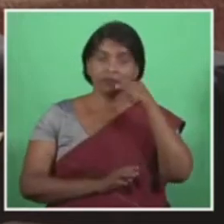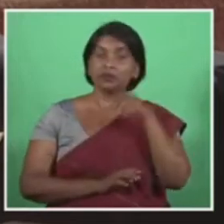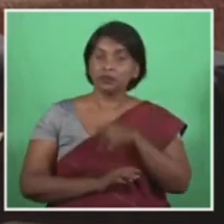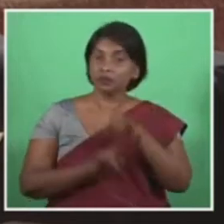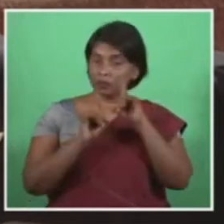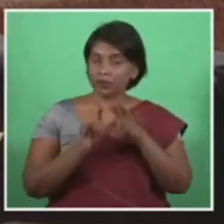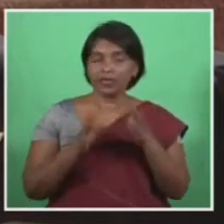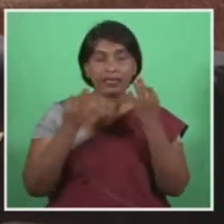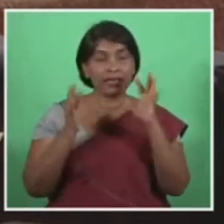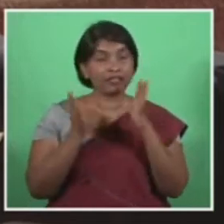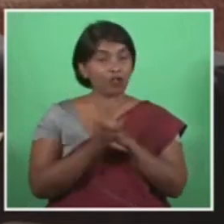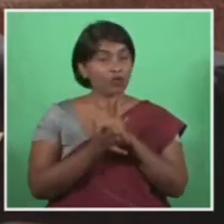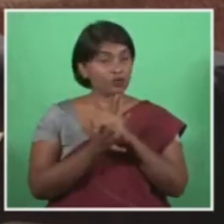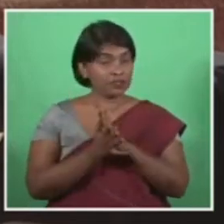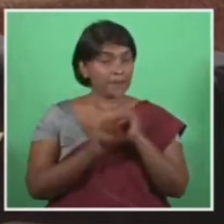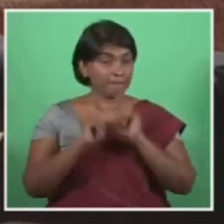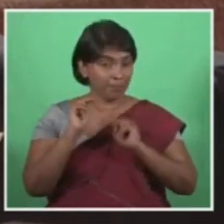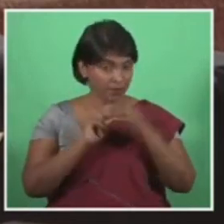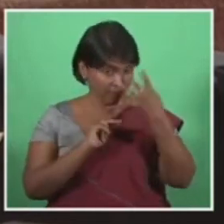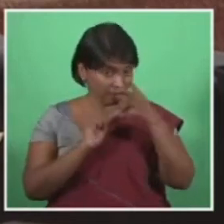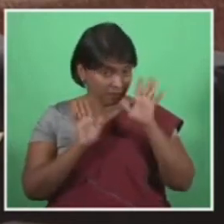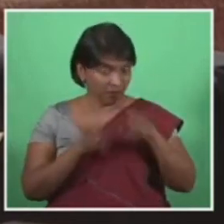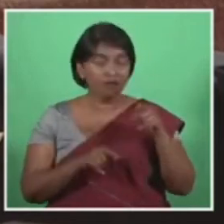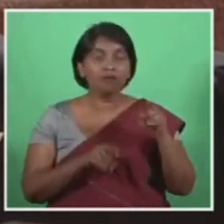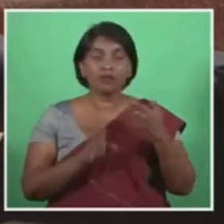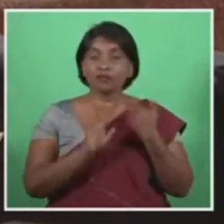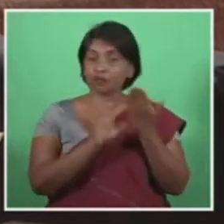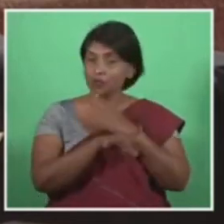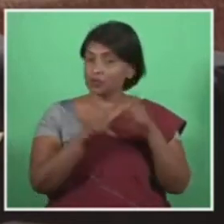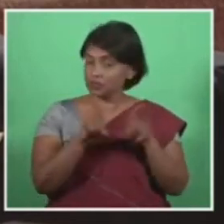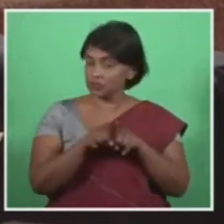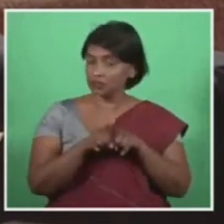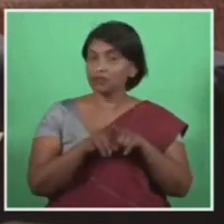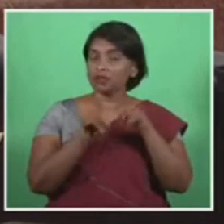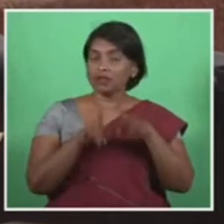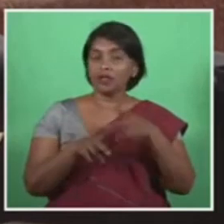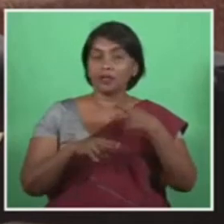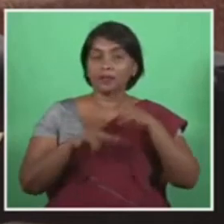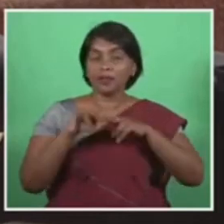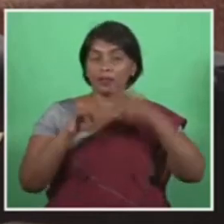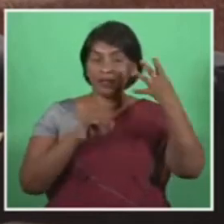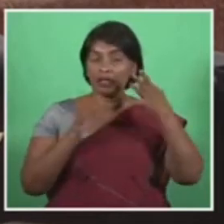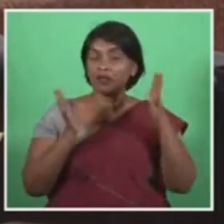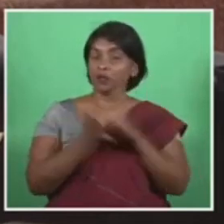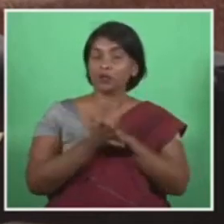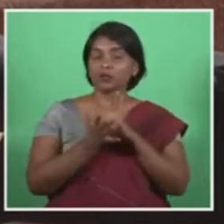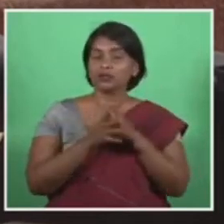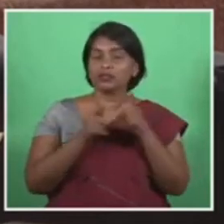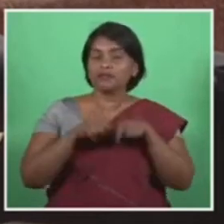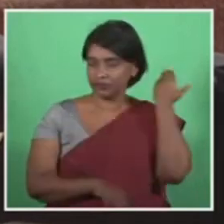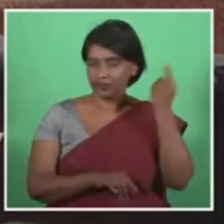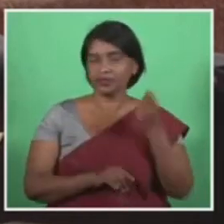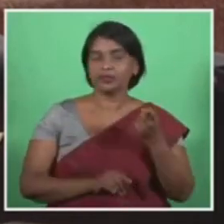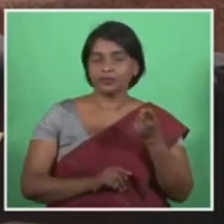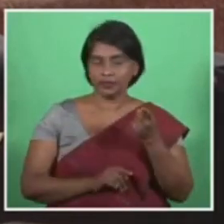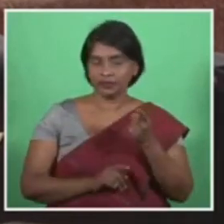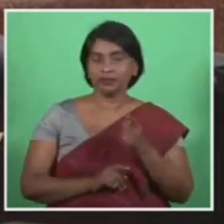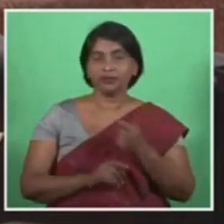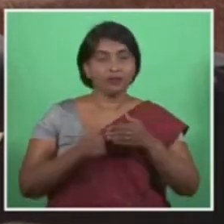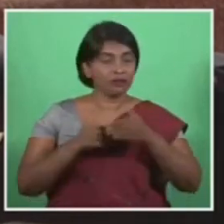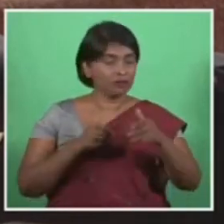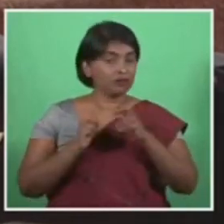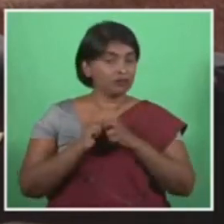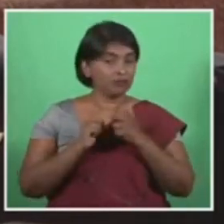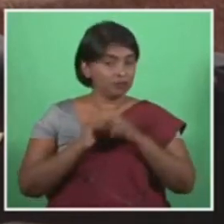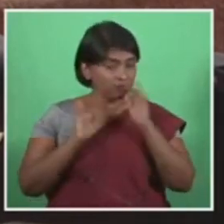මෙවැනි නිදහස් උත්සවයක් පවත්වන්නේද අලින් පැවති ආසෙම මෙවැනි නිදහස් උත්සවය පැවැත්වීම සඳහා කොපමණ මුදලක් වැය කරන්නේද පවතින